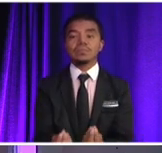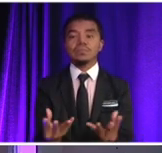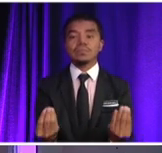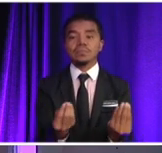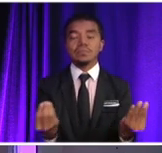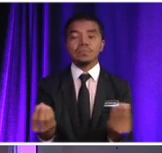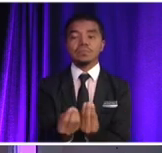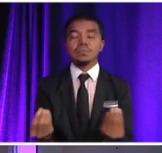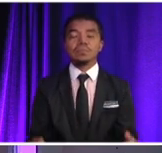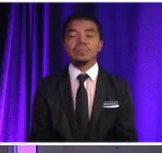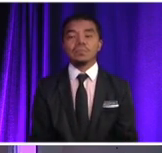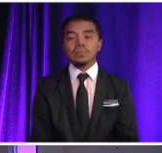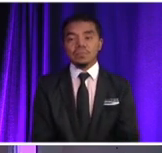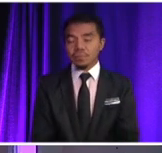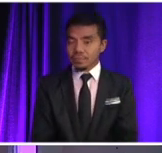pikirkan